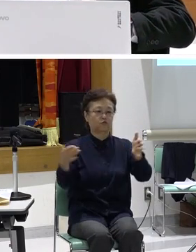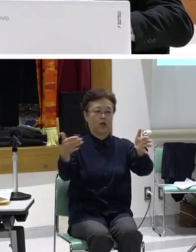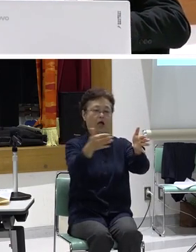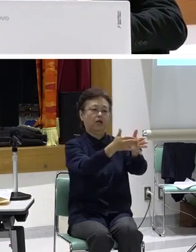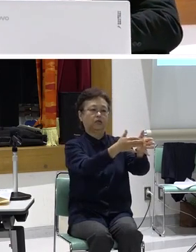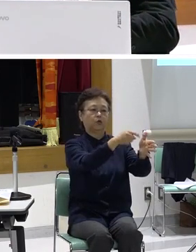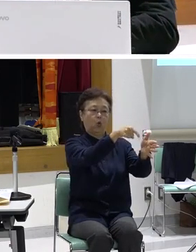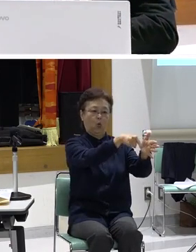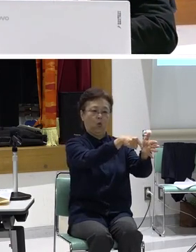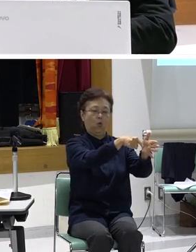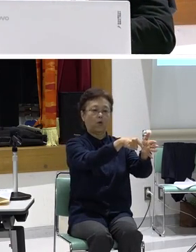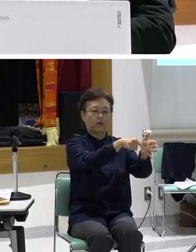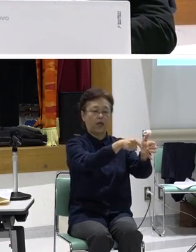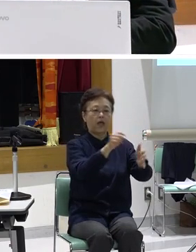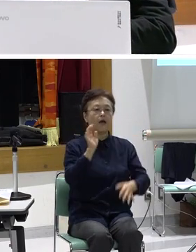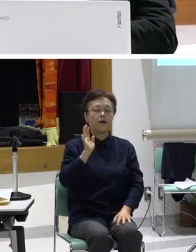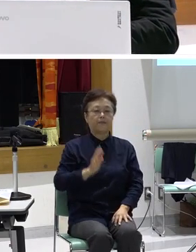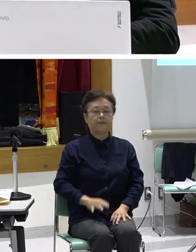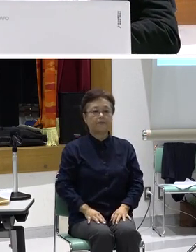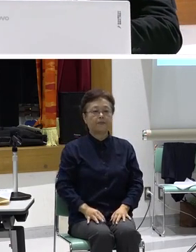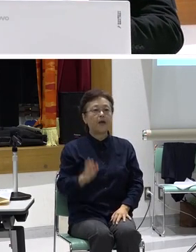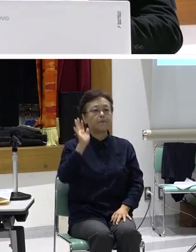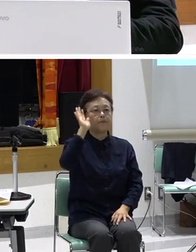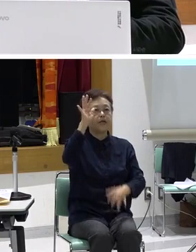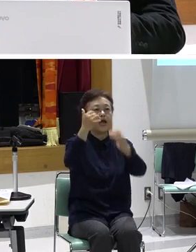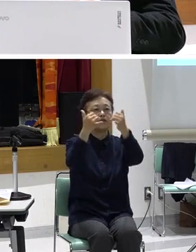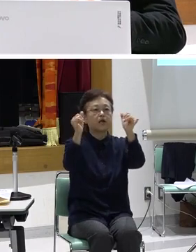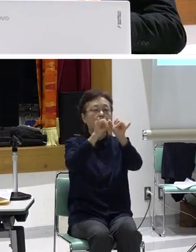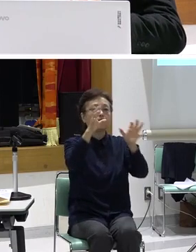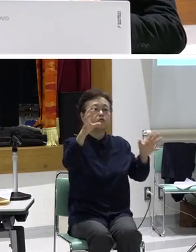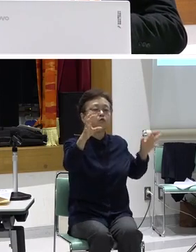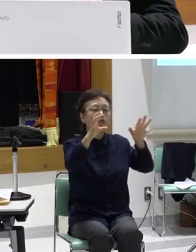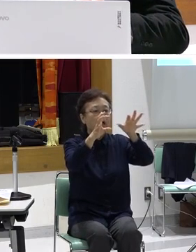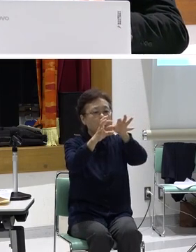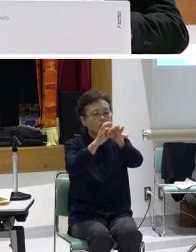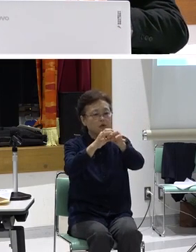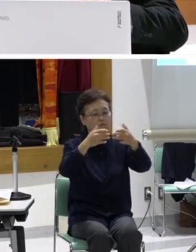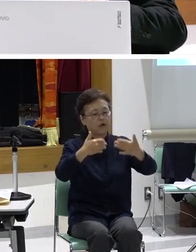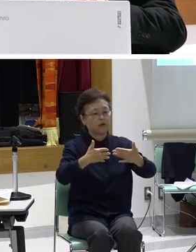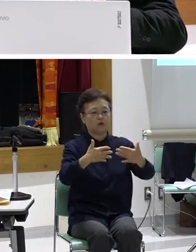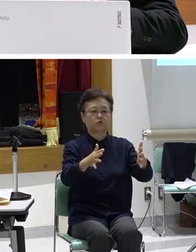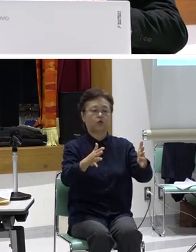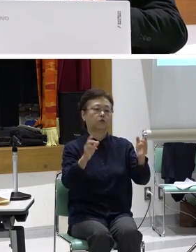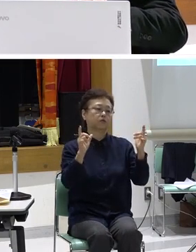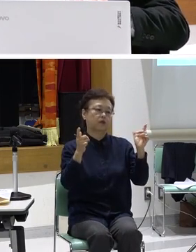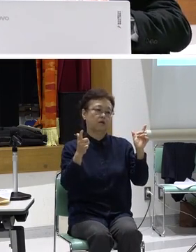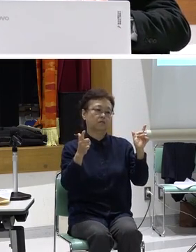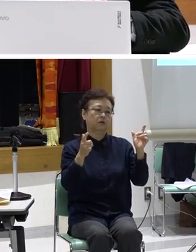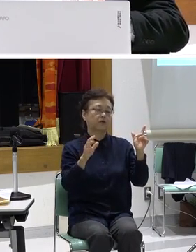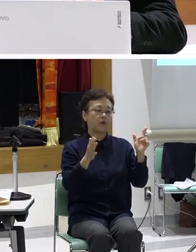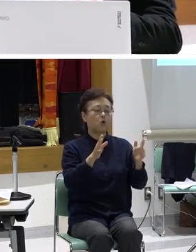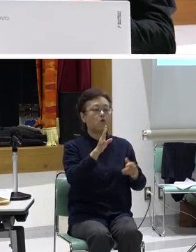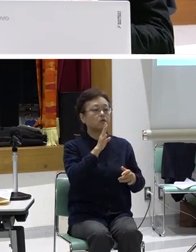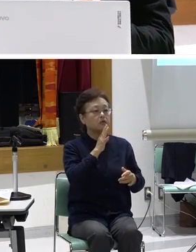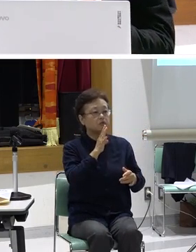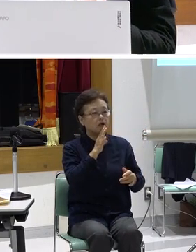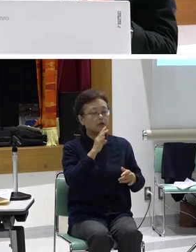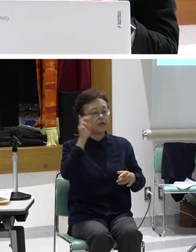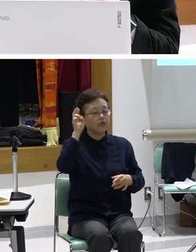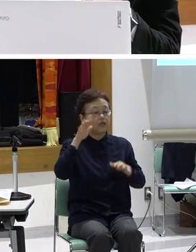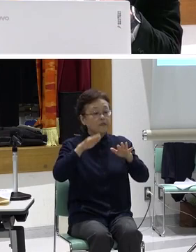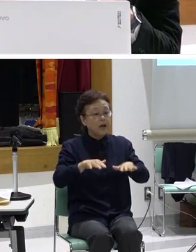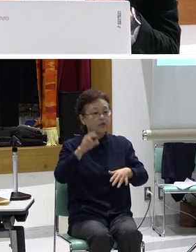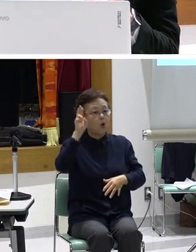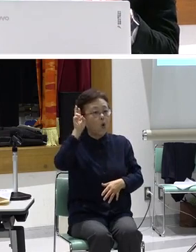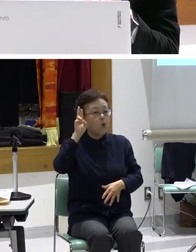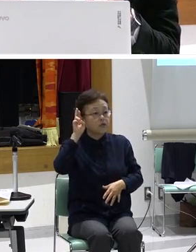ああこれはだから未来社会の姿、バリアフリーの姿でも何でもなくて、確かに今の大阪の映画館の姿やな、